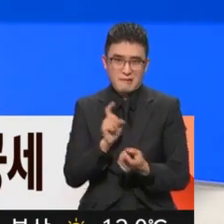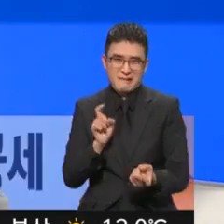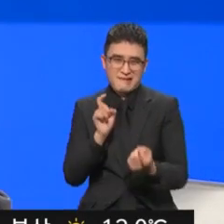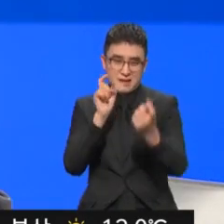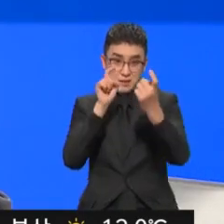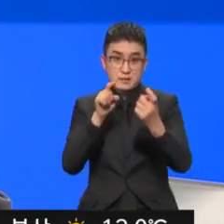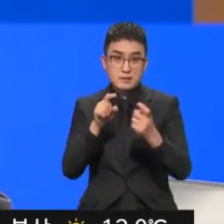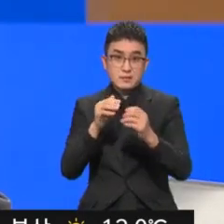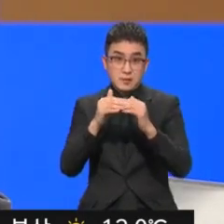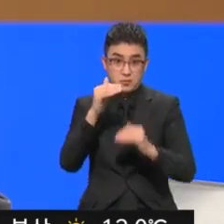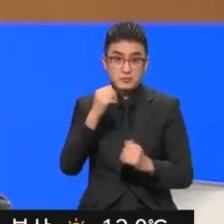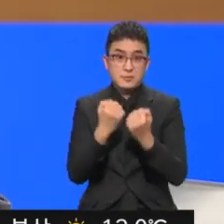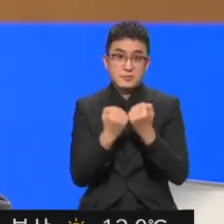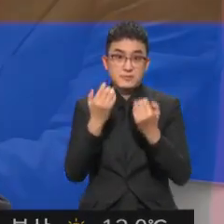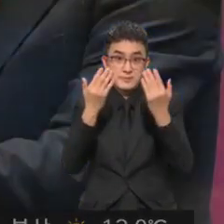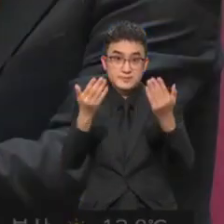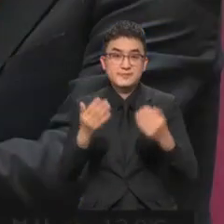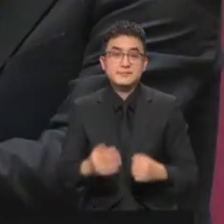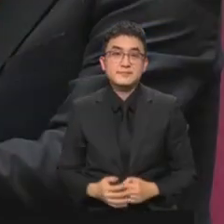상황실장이 정리했습니다.